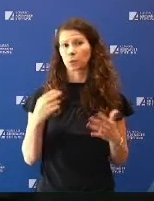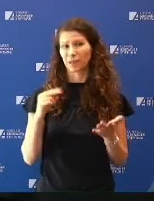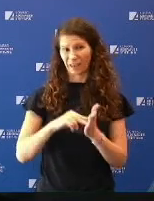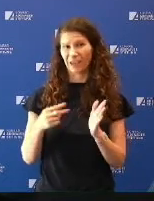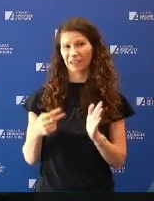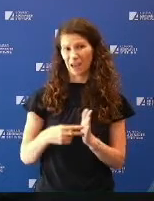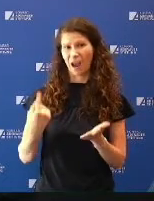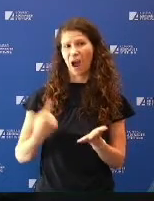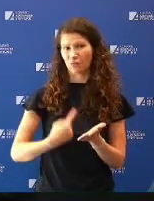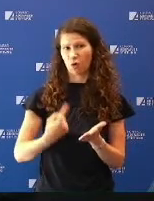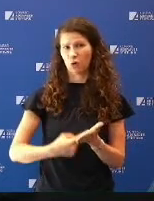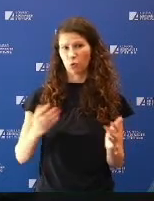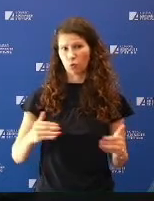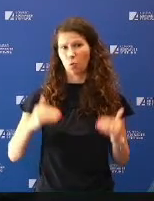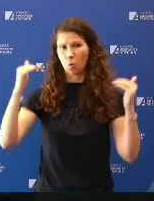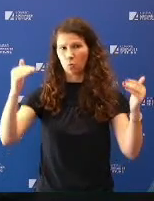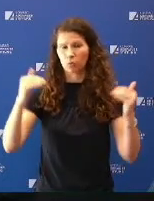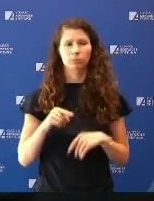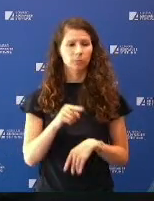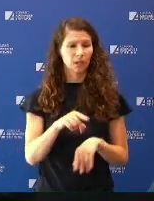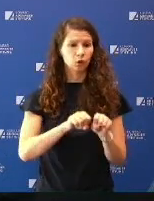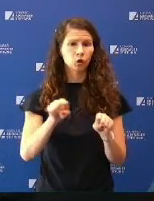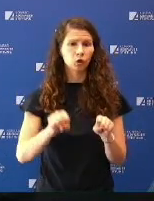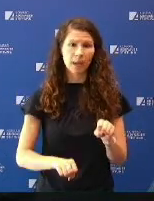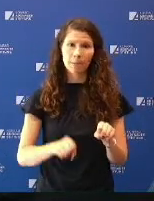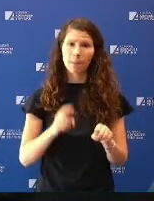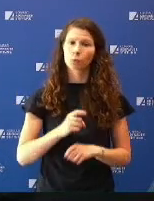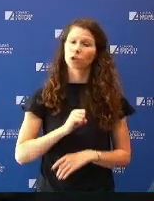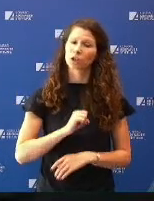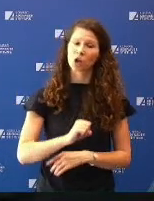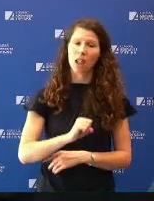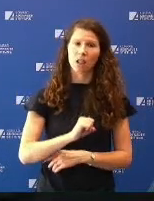Das System muss zum Beispiel